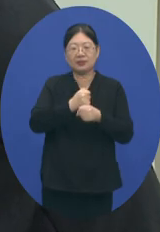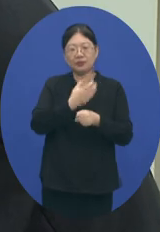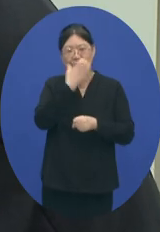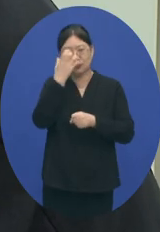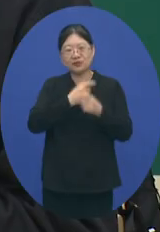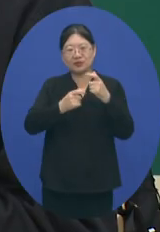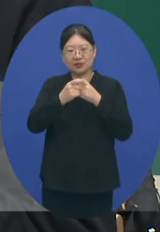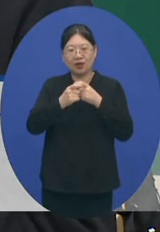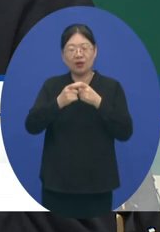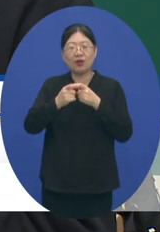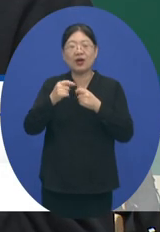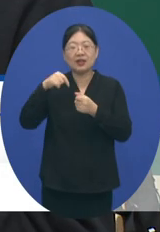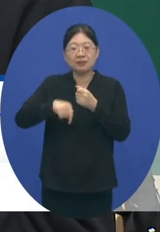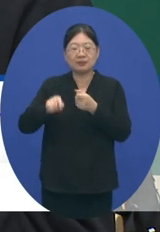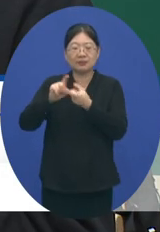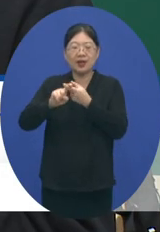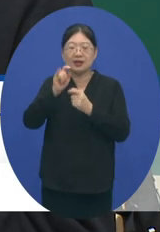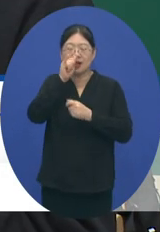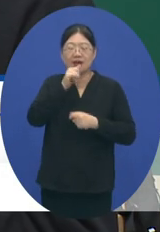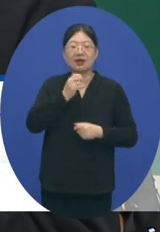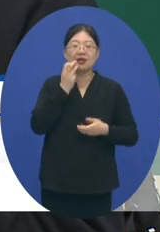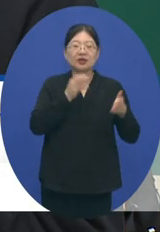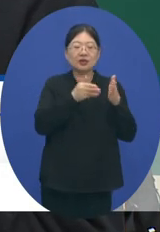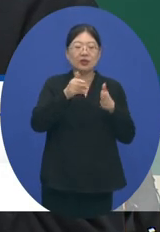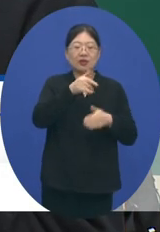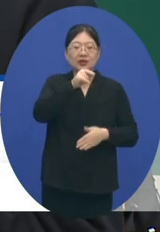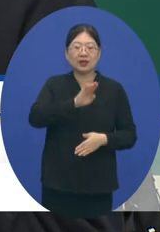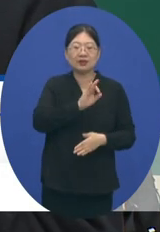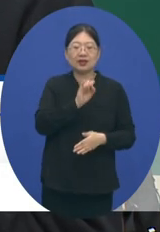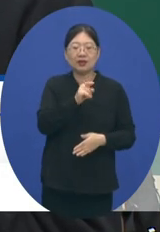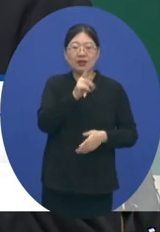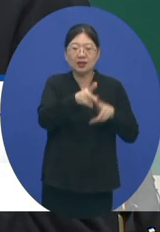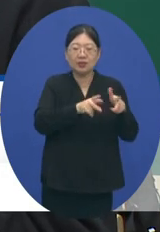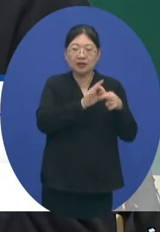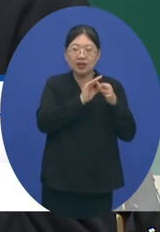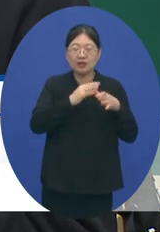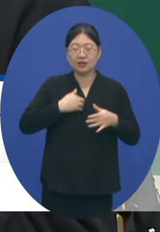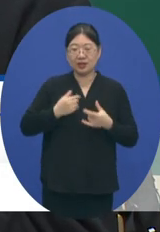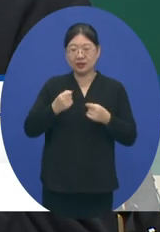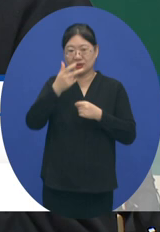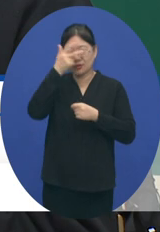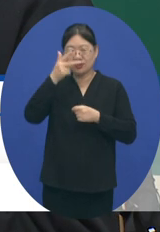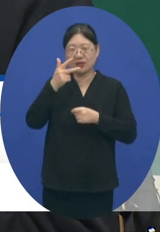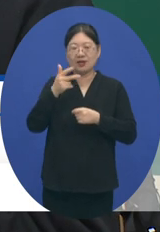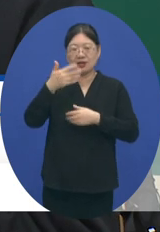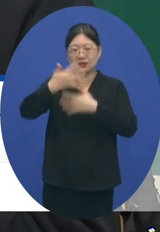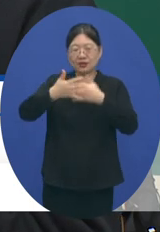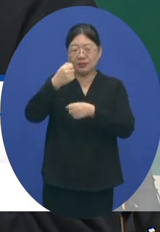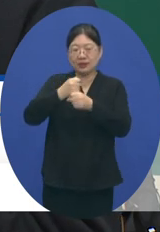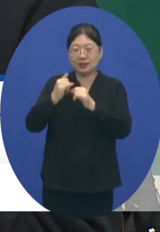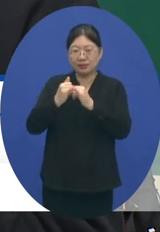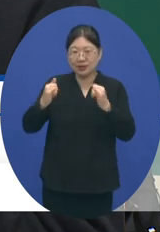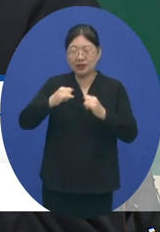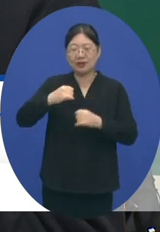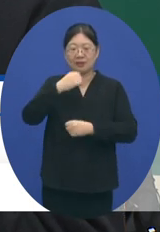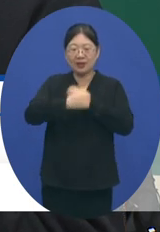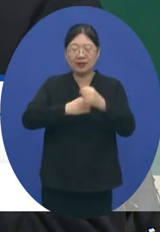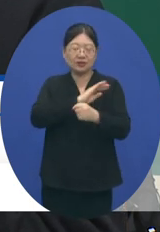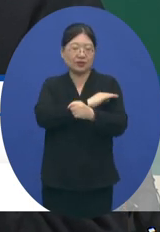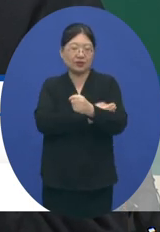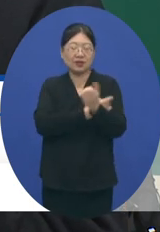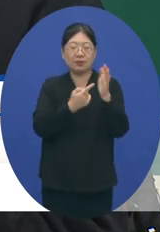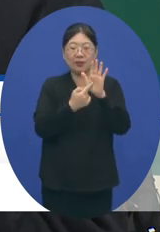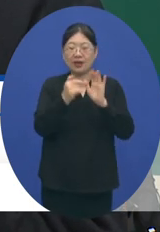있습니다. 경기도 갭이어 사업을 통해서 저희 같은 청년 제작자들이 마음껏 자신들의 역량을 펼칠 수